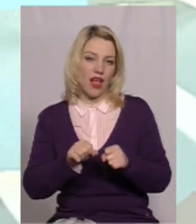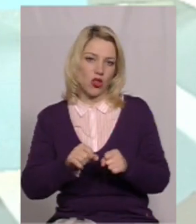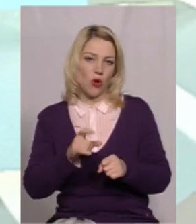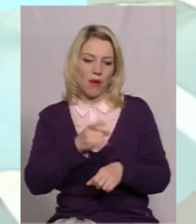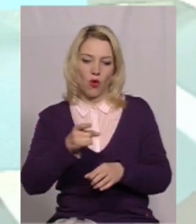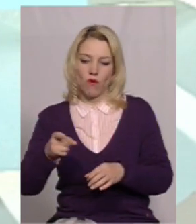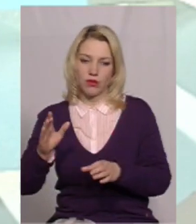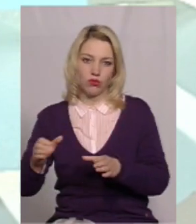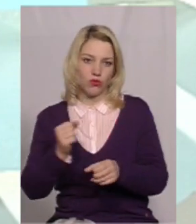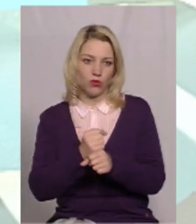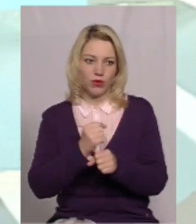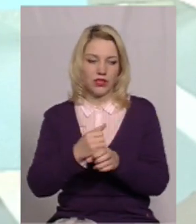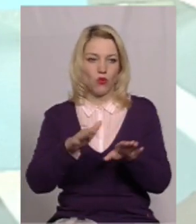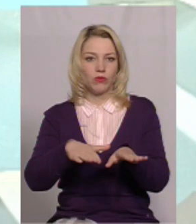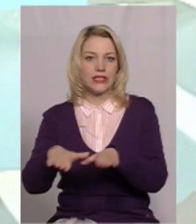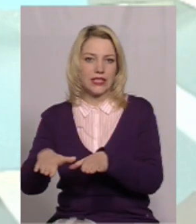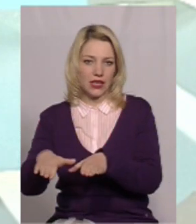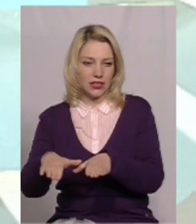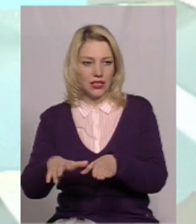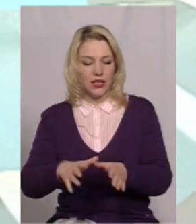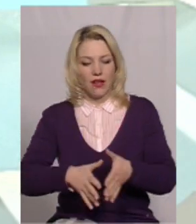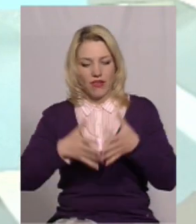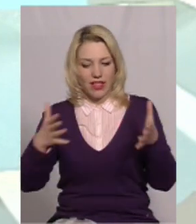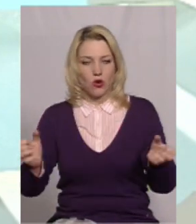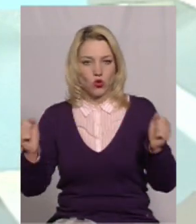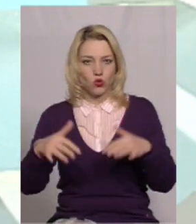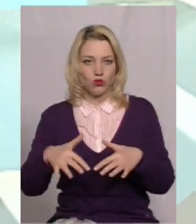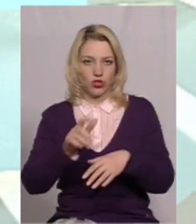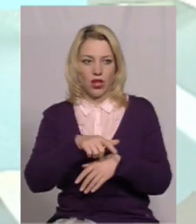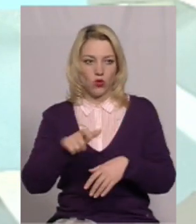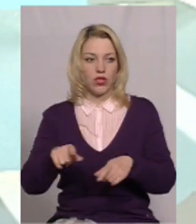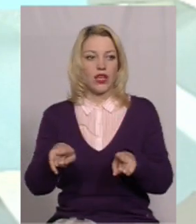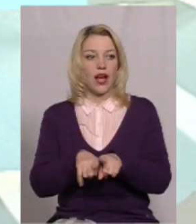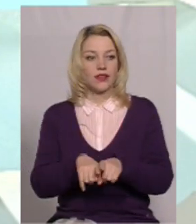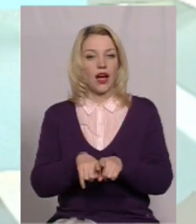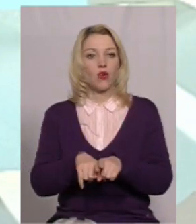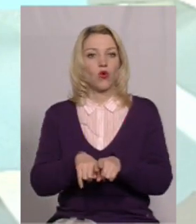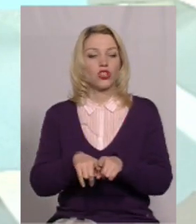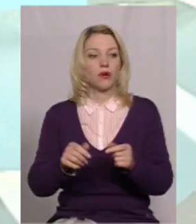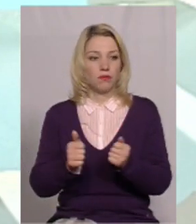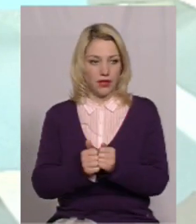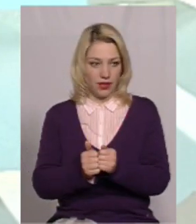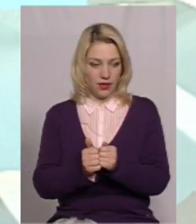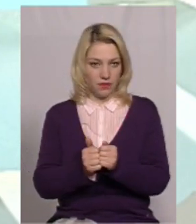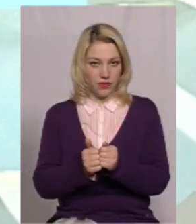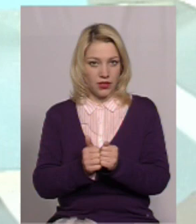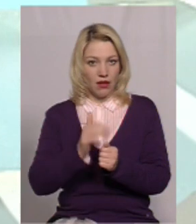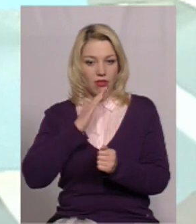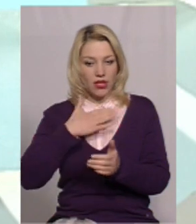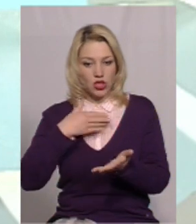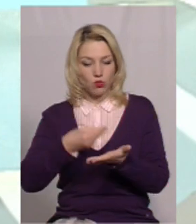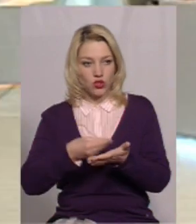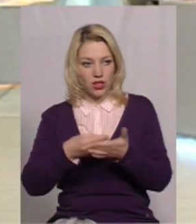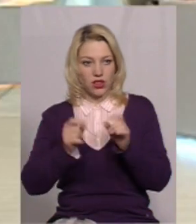будемо облаштовувати в місцях великого скупчення людей, а також біля наших